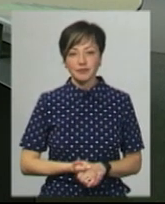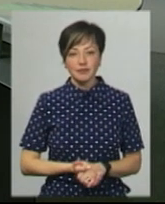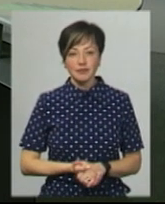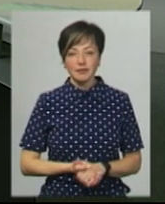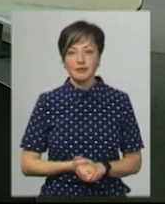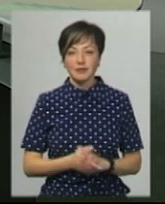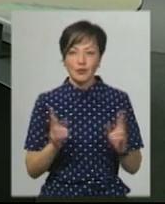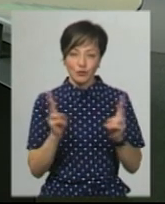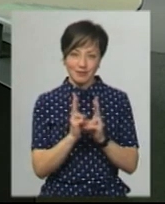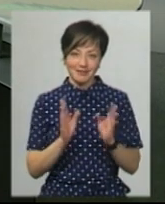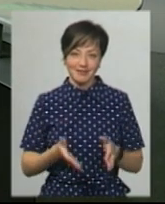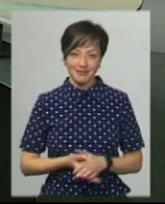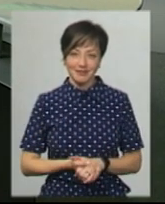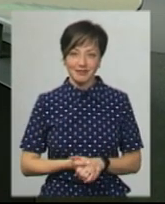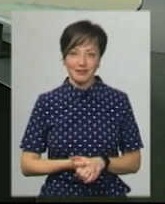.30. Побачимось.